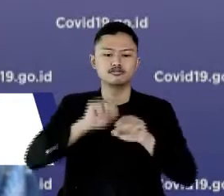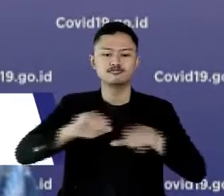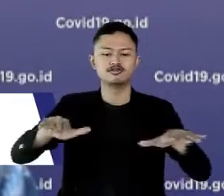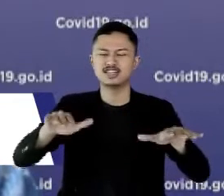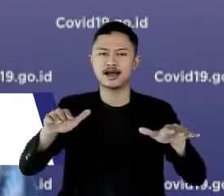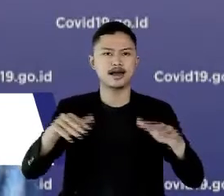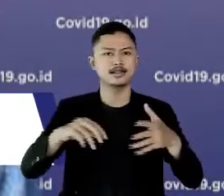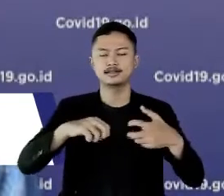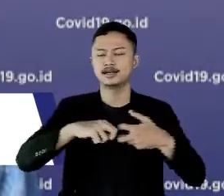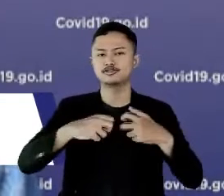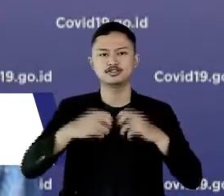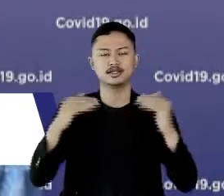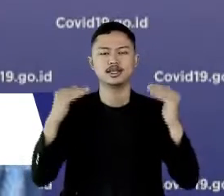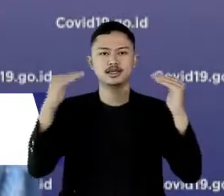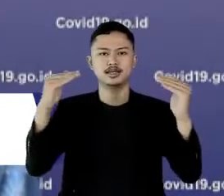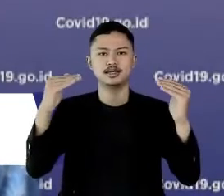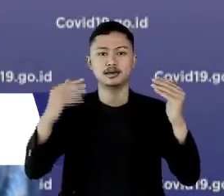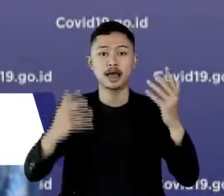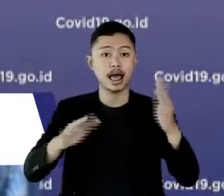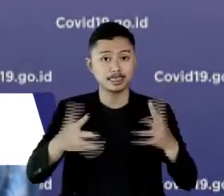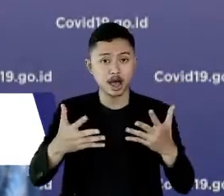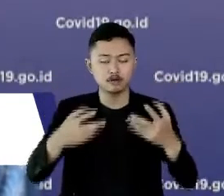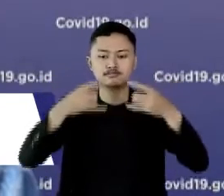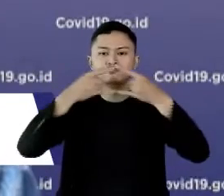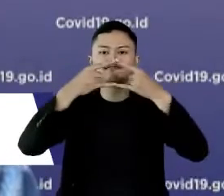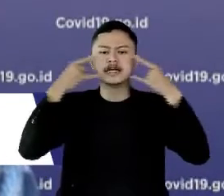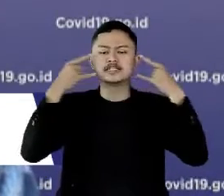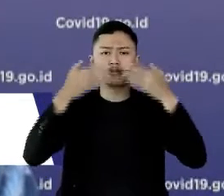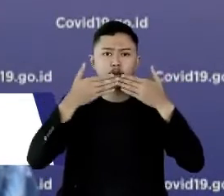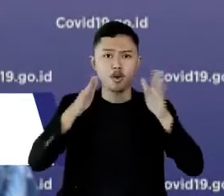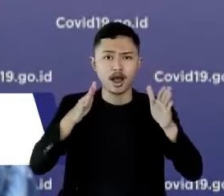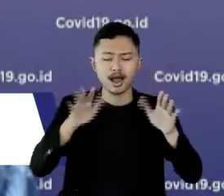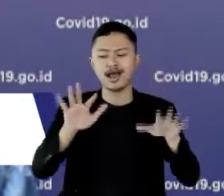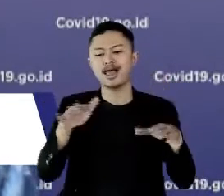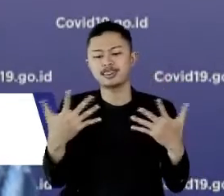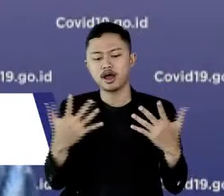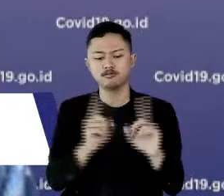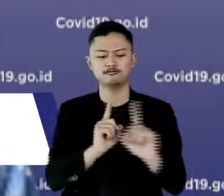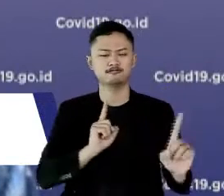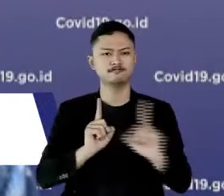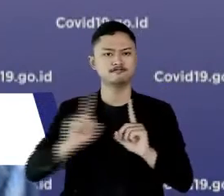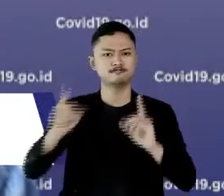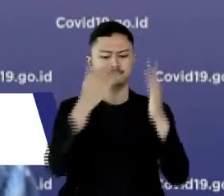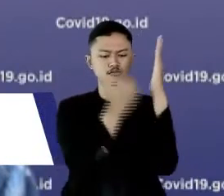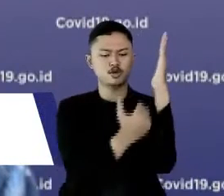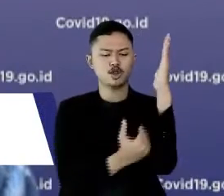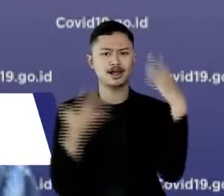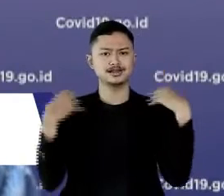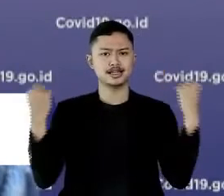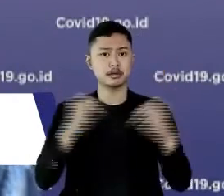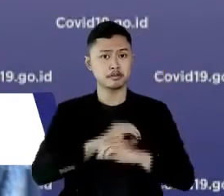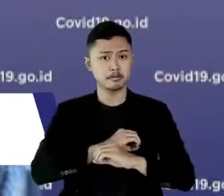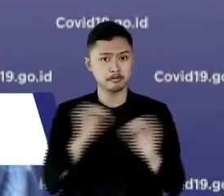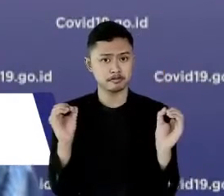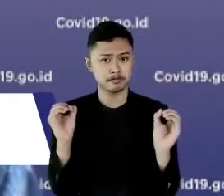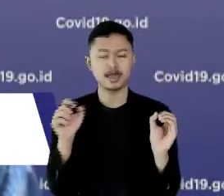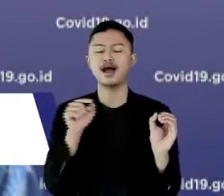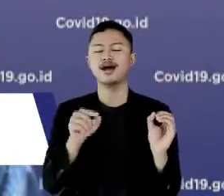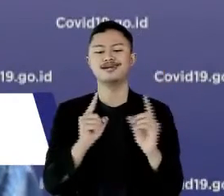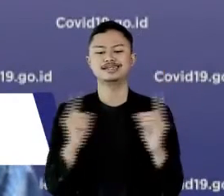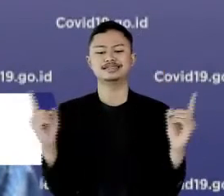tinggi, apalagi tidak memakai masker atau tidak dilakukan protokol kesehatan di sana gitu. Nah, itu